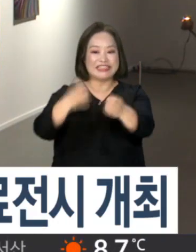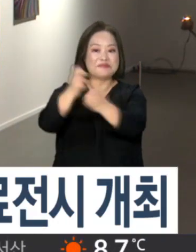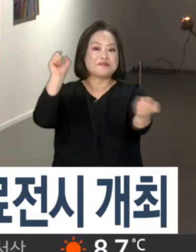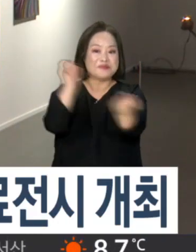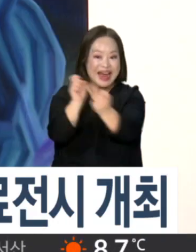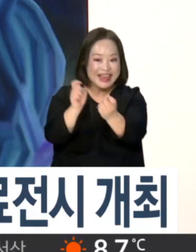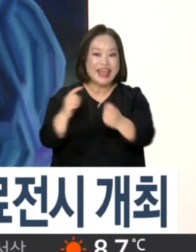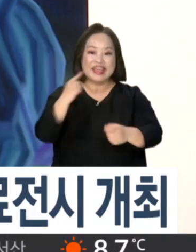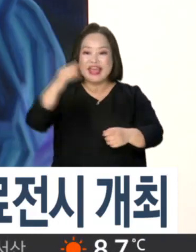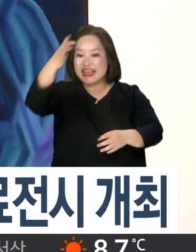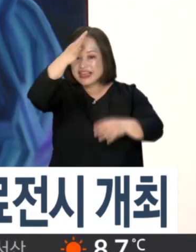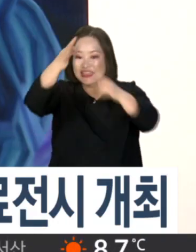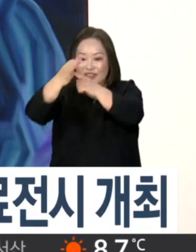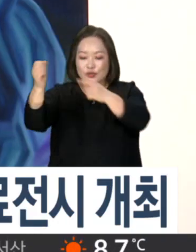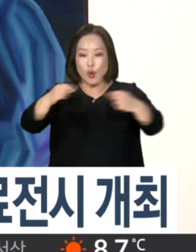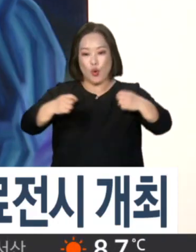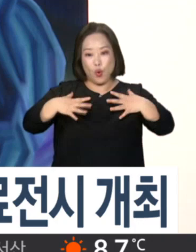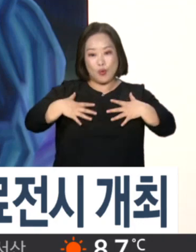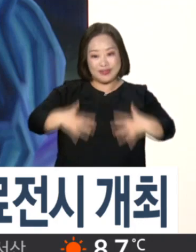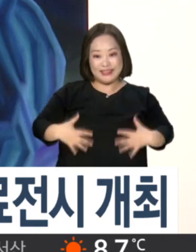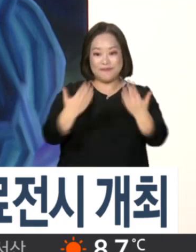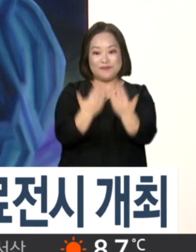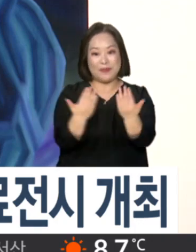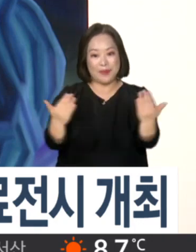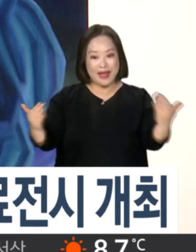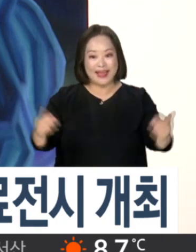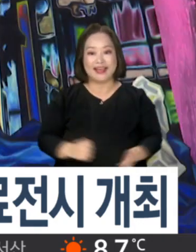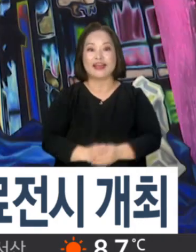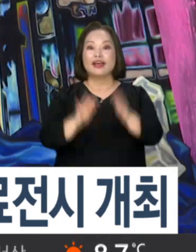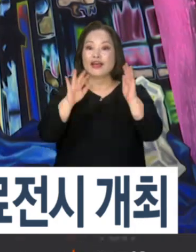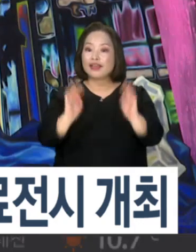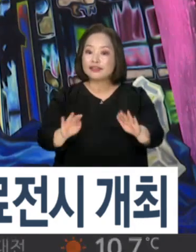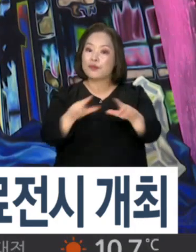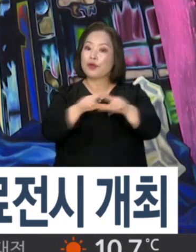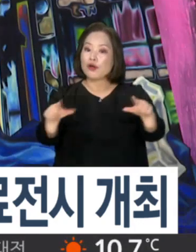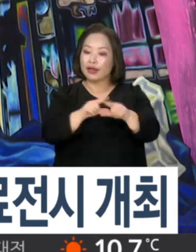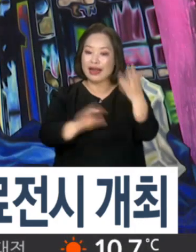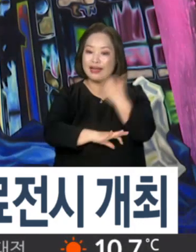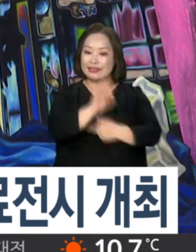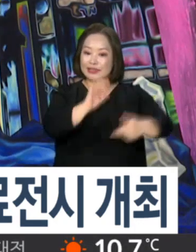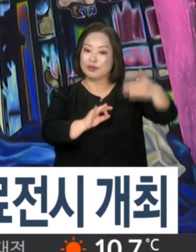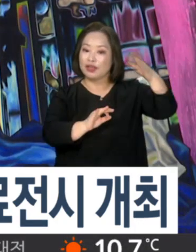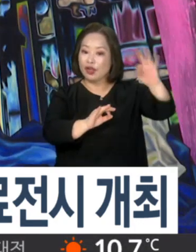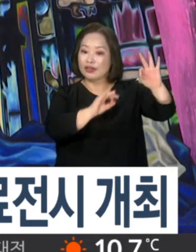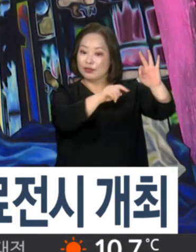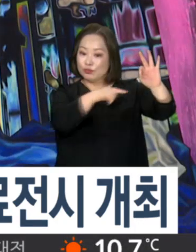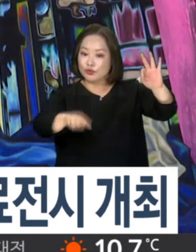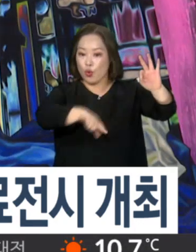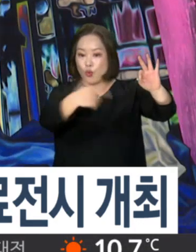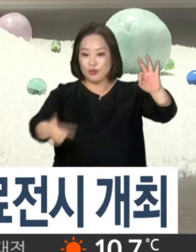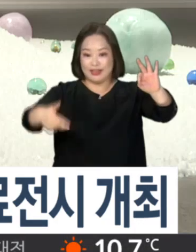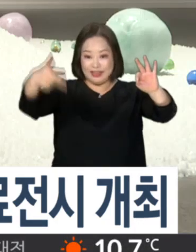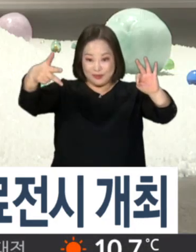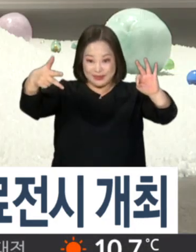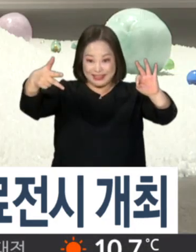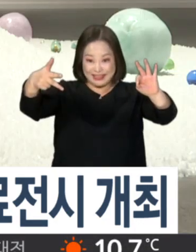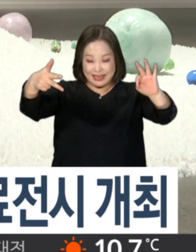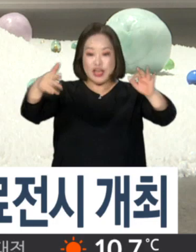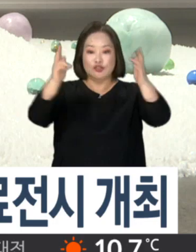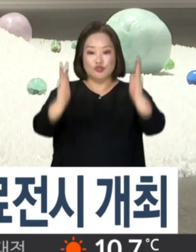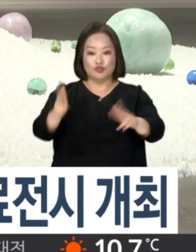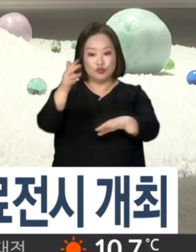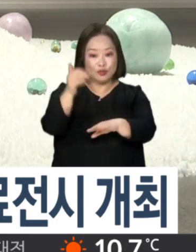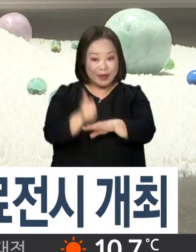기념하는 예술 작품과 유니폼을 전시합니다. 전시는 평일 오전 10시 30분부터 오후 7시까지,